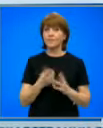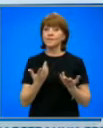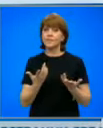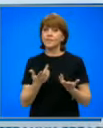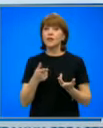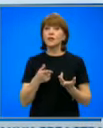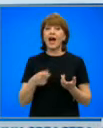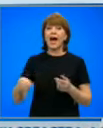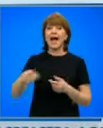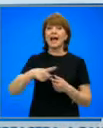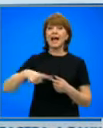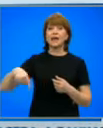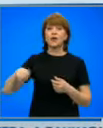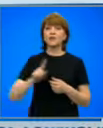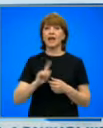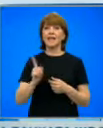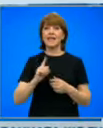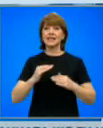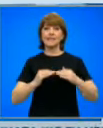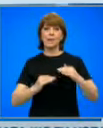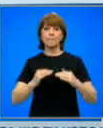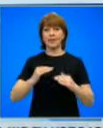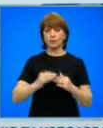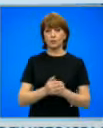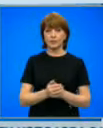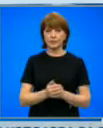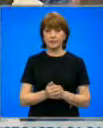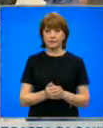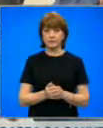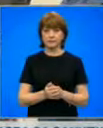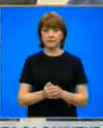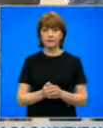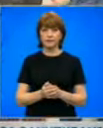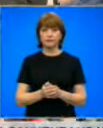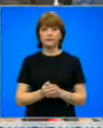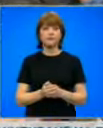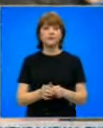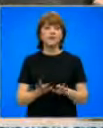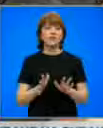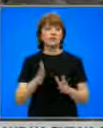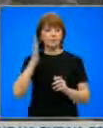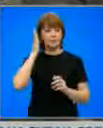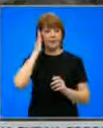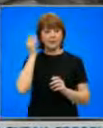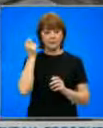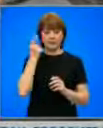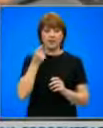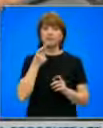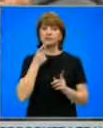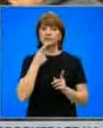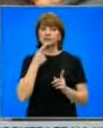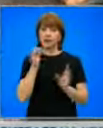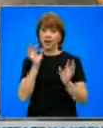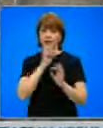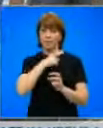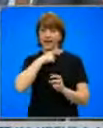отново са регион с висока нестабилност. Репортаж на Станислава Христова. Според министър-председателя, за да се избегне рискът